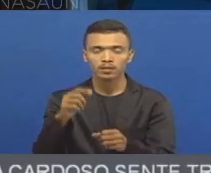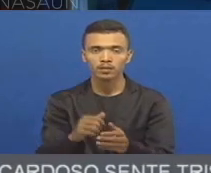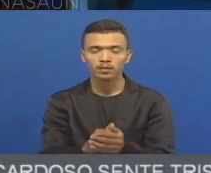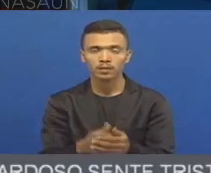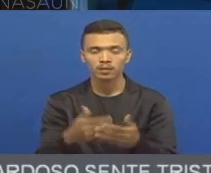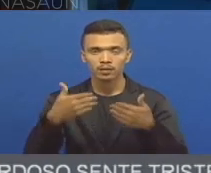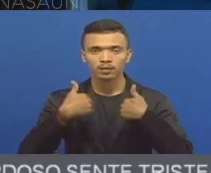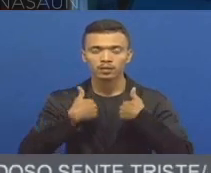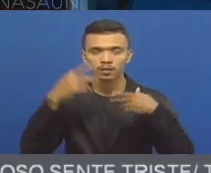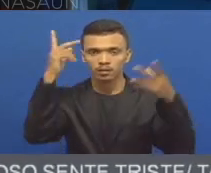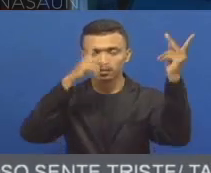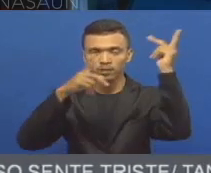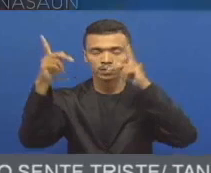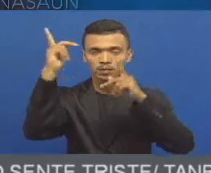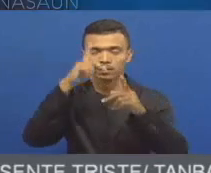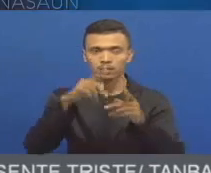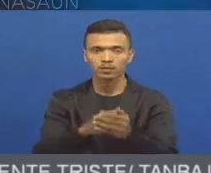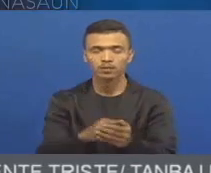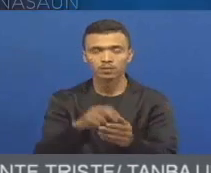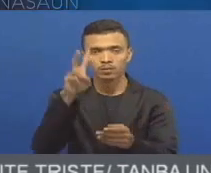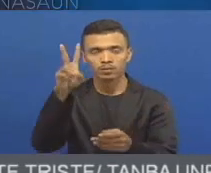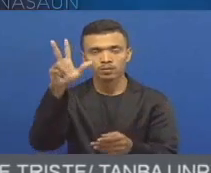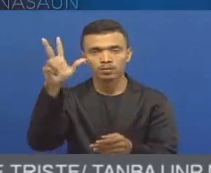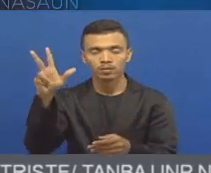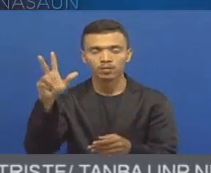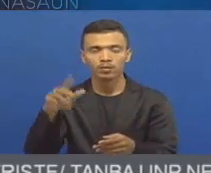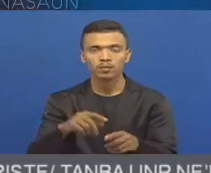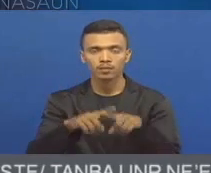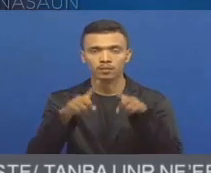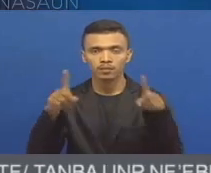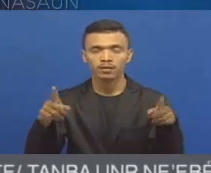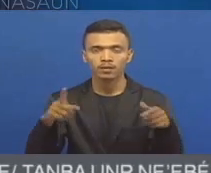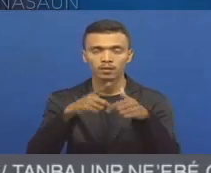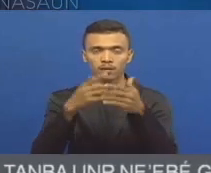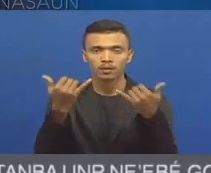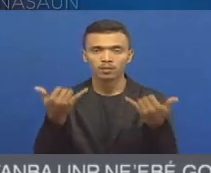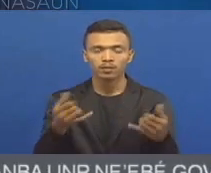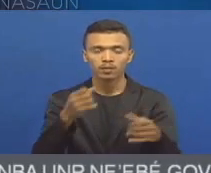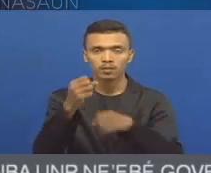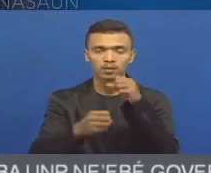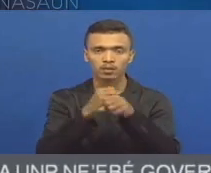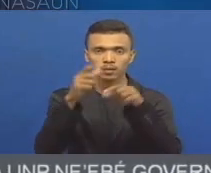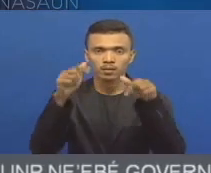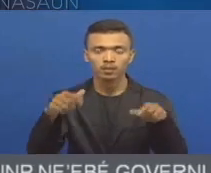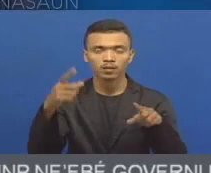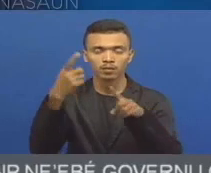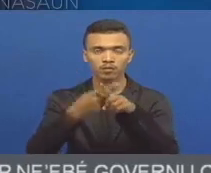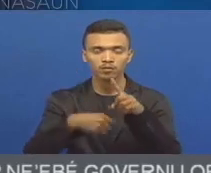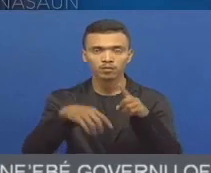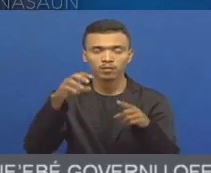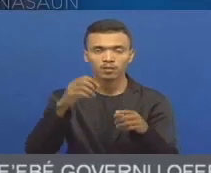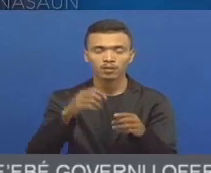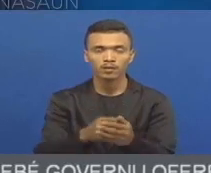ia caso o rua tolu ansanedet mas depois agora tina nida ne iedet fulan